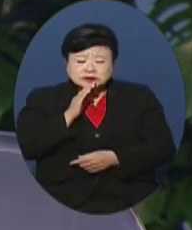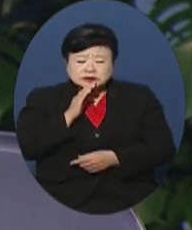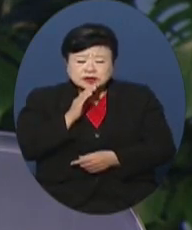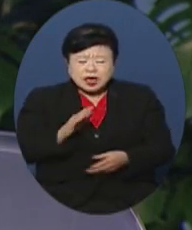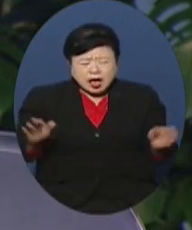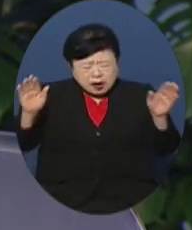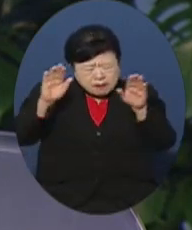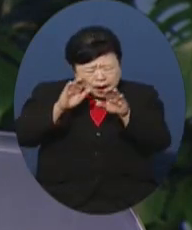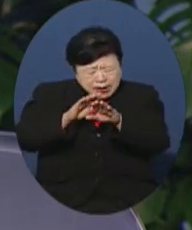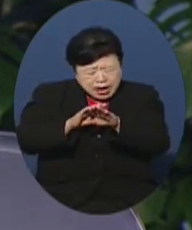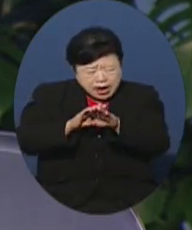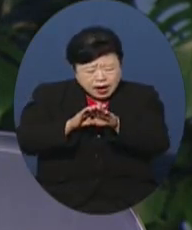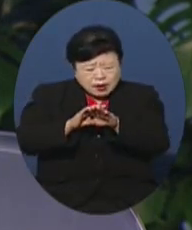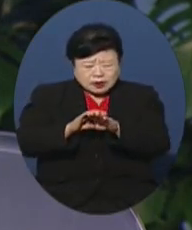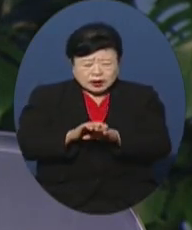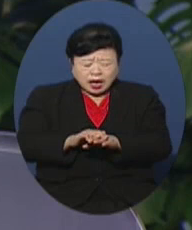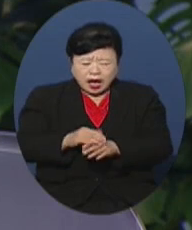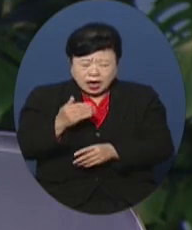한밭